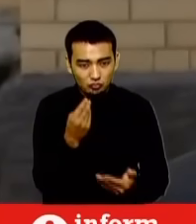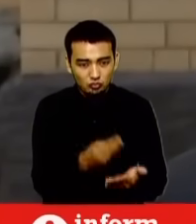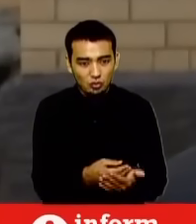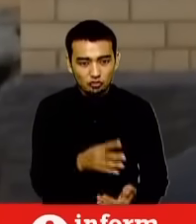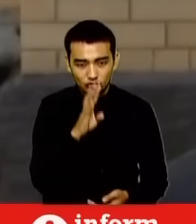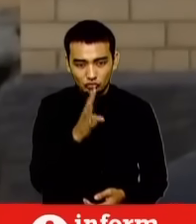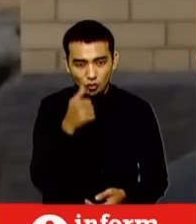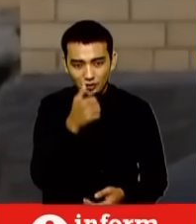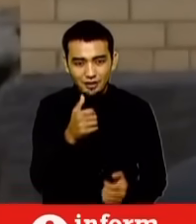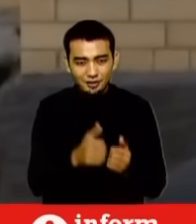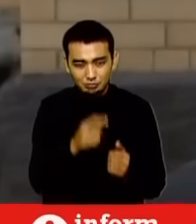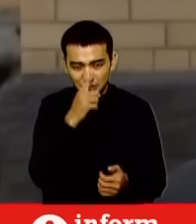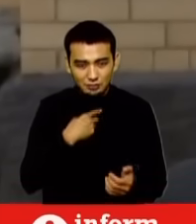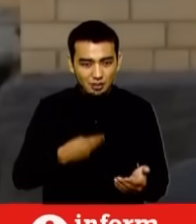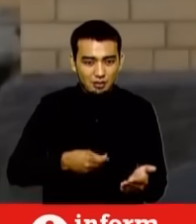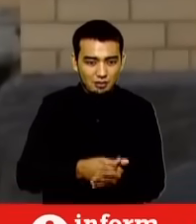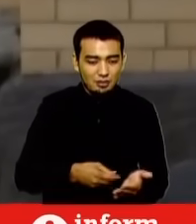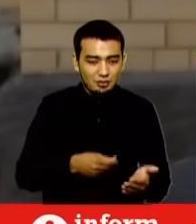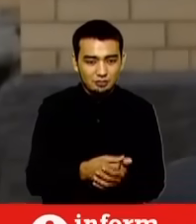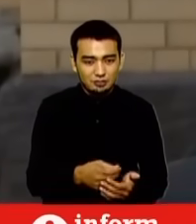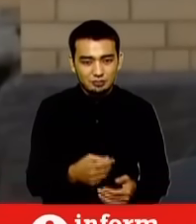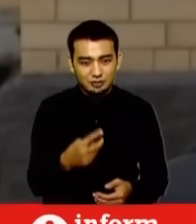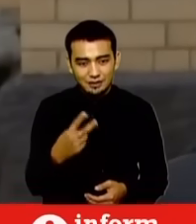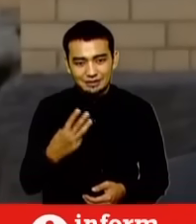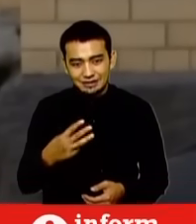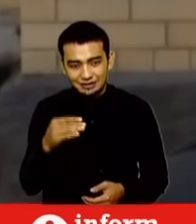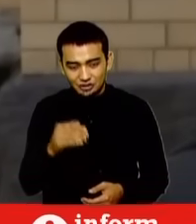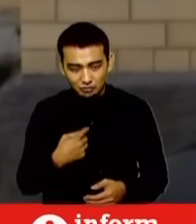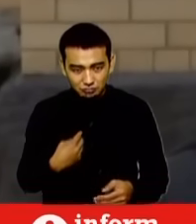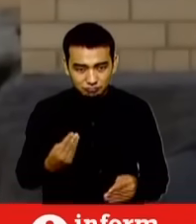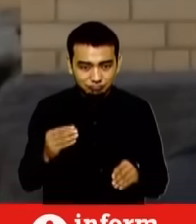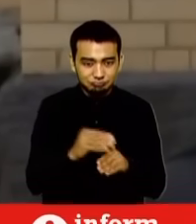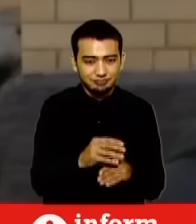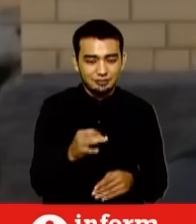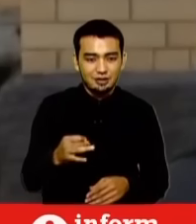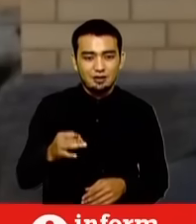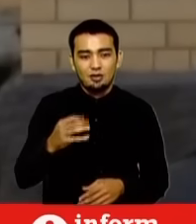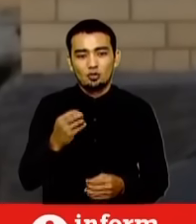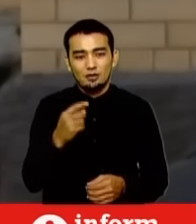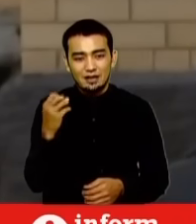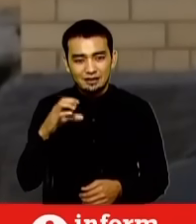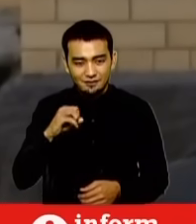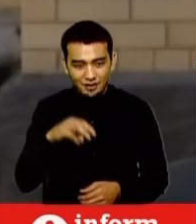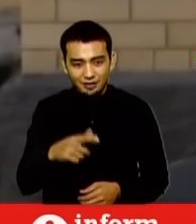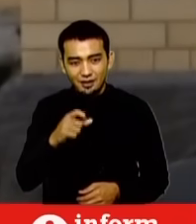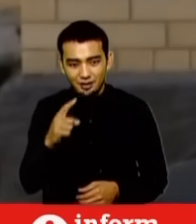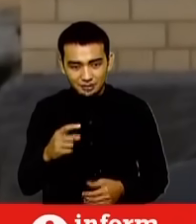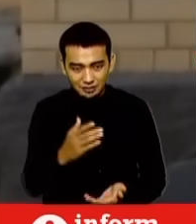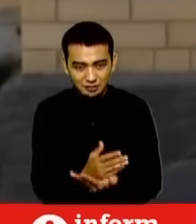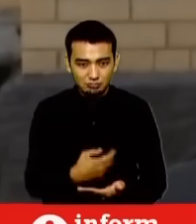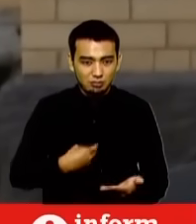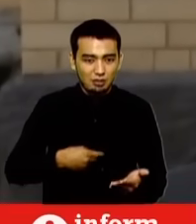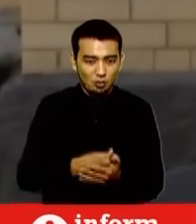4 жыл бойы ай сайын пәтерге төлеп келем, үстінен 20-30 мың қосамын, коммуналдық төлемдер тағы бар. Осылай өмір сүруден әбден шаршадық. Бала